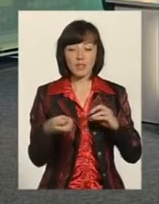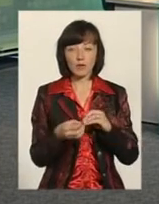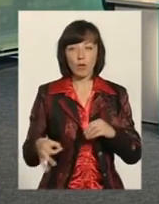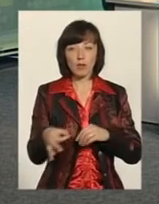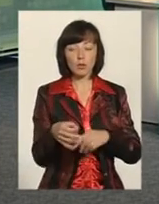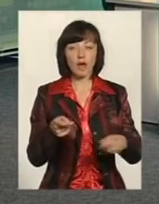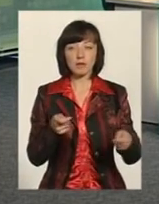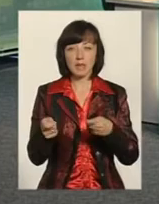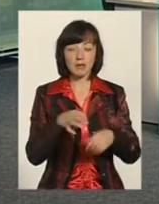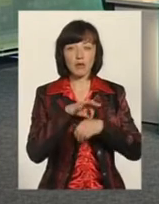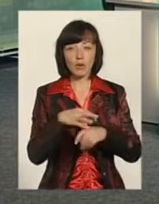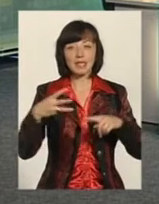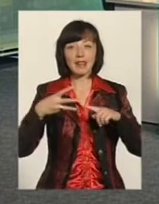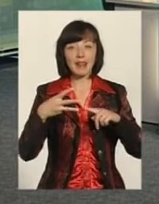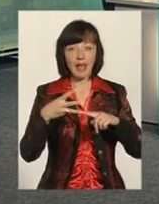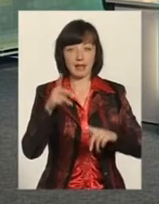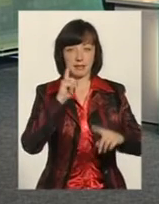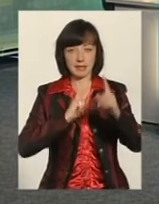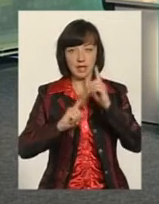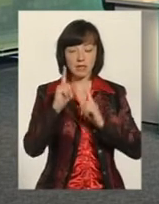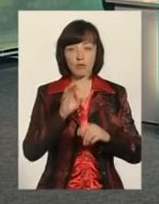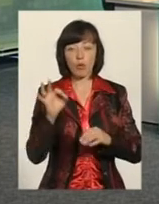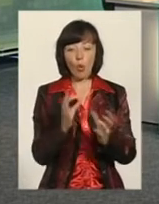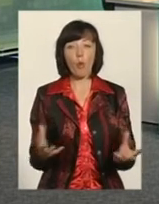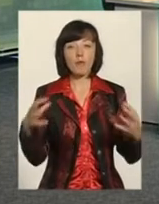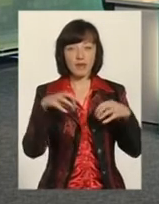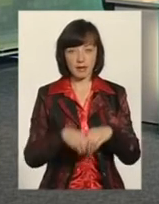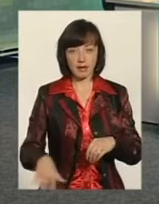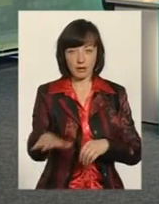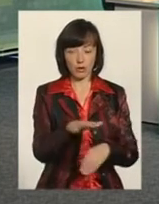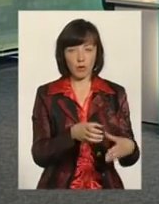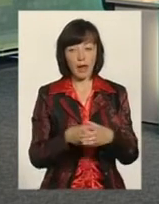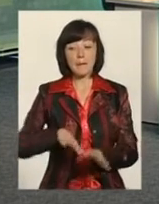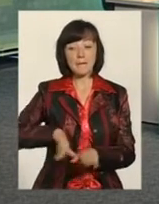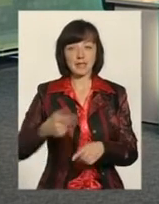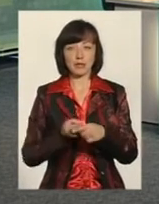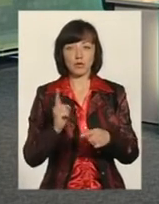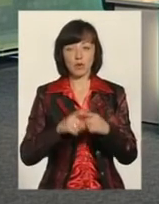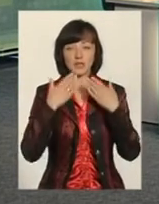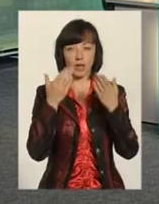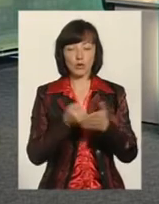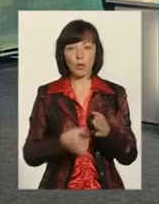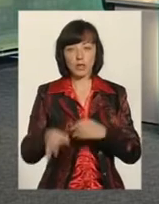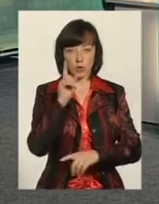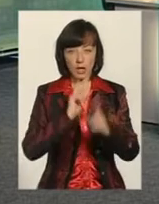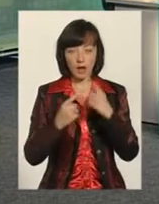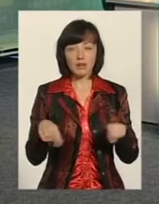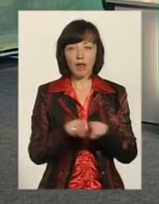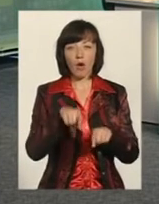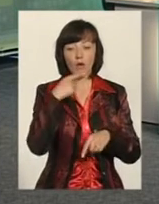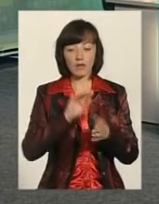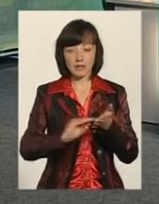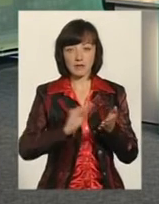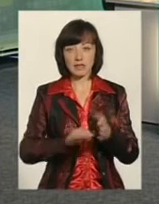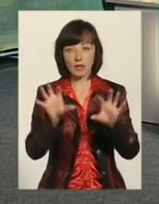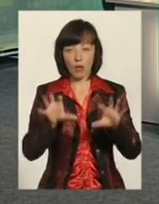обласної адміністрації проводиться третя сесія про об'єднання територіальної громади, і аж після цього звертаються до обласної ради. Так говорив закон,